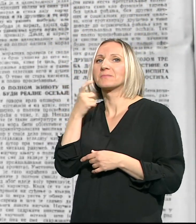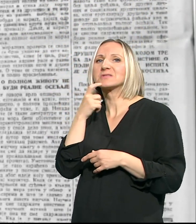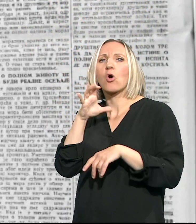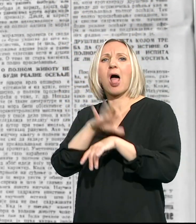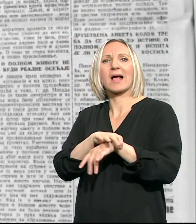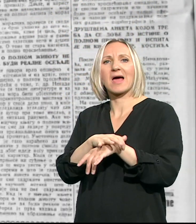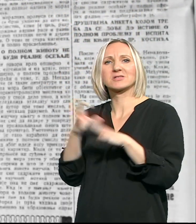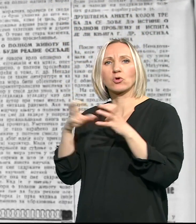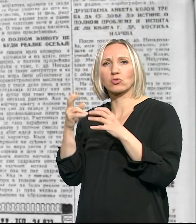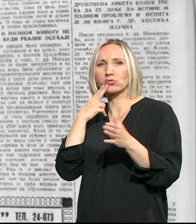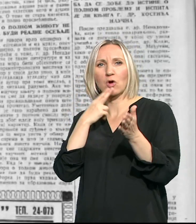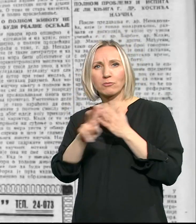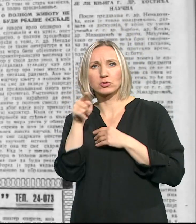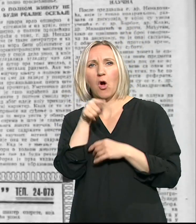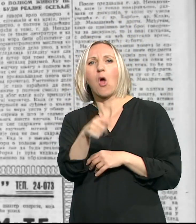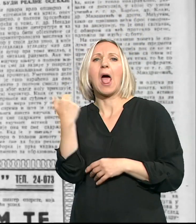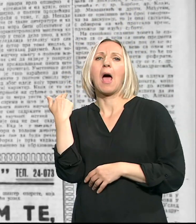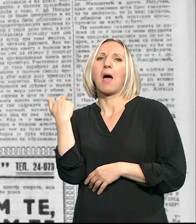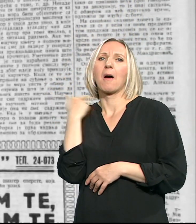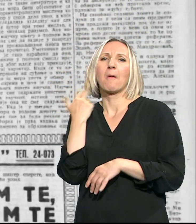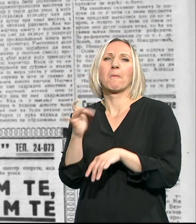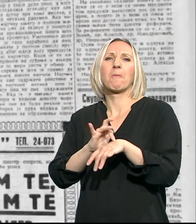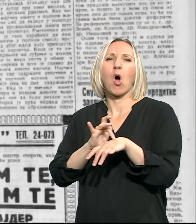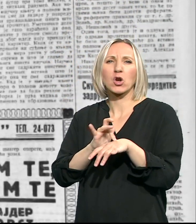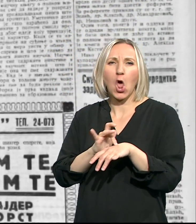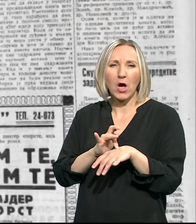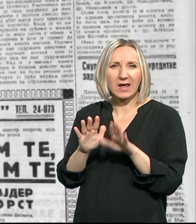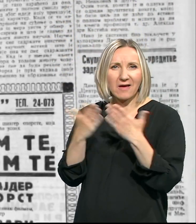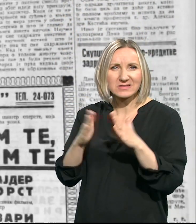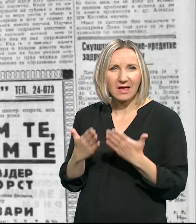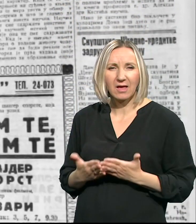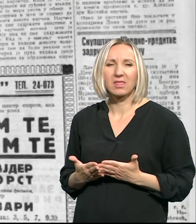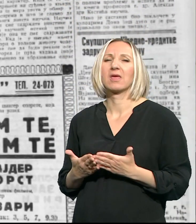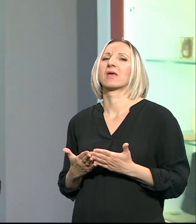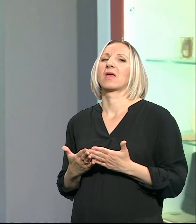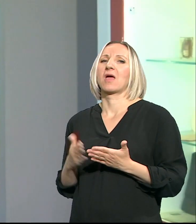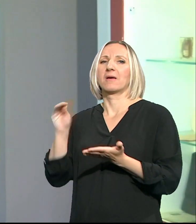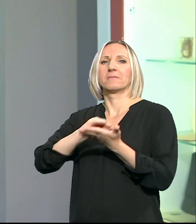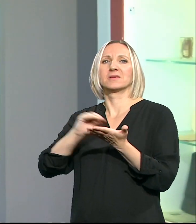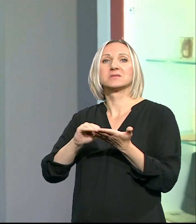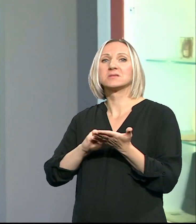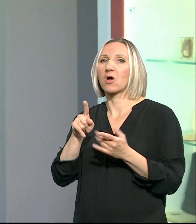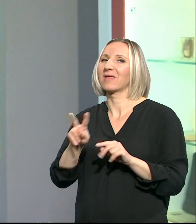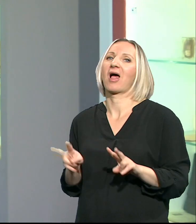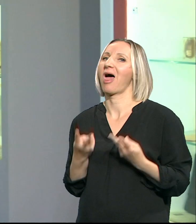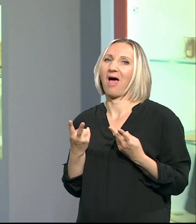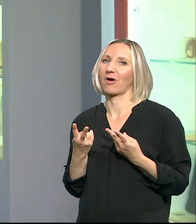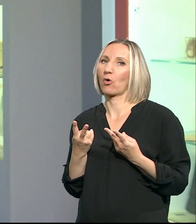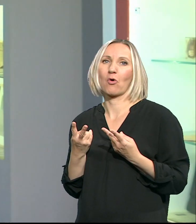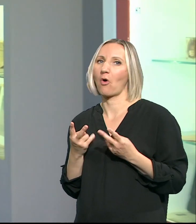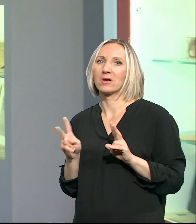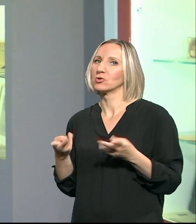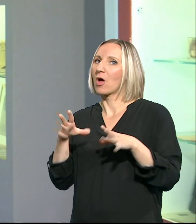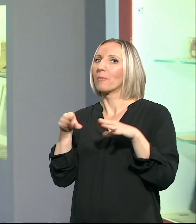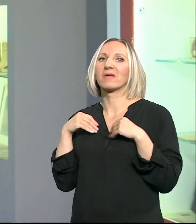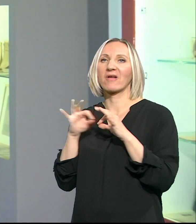društvu, optuživan je da je pornograf, da su njegova dela pornografska. Dakle, nije to lako prolazilo